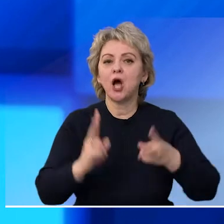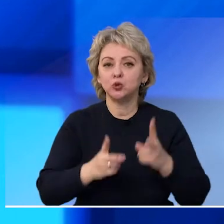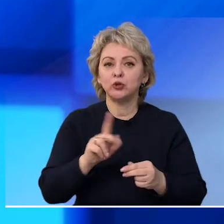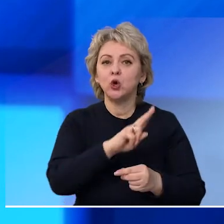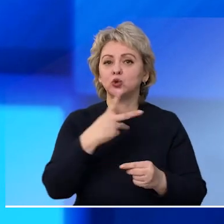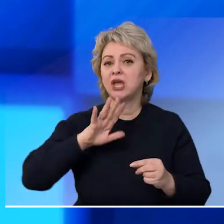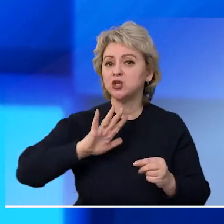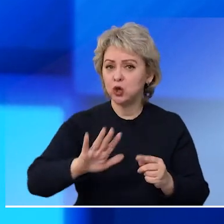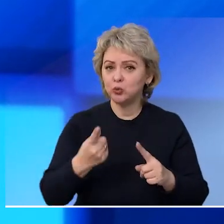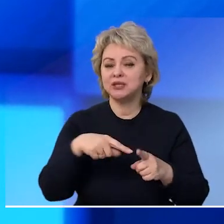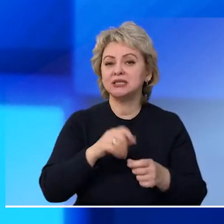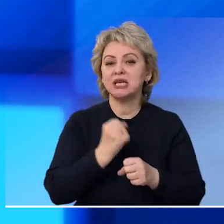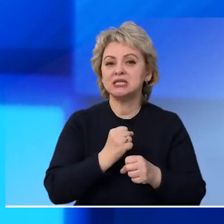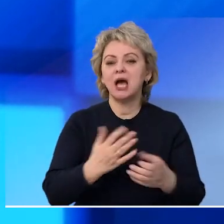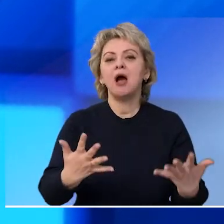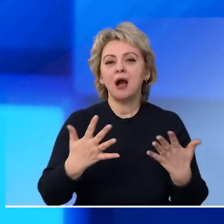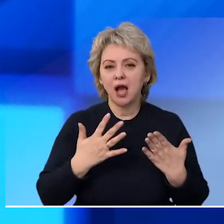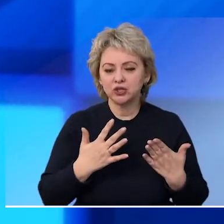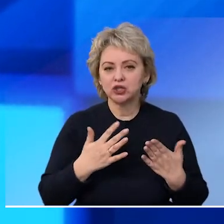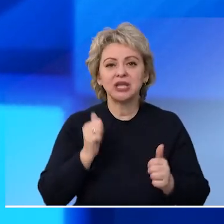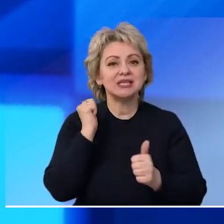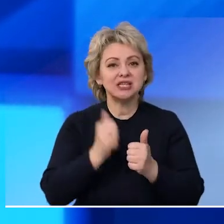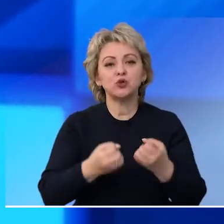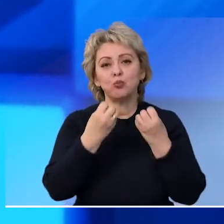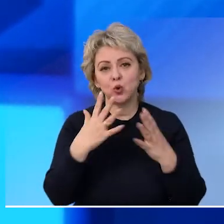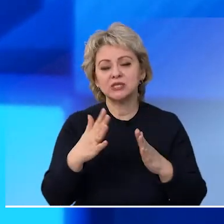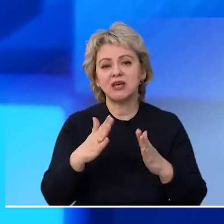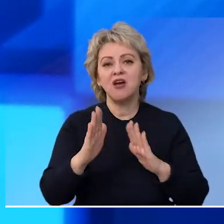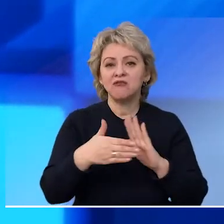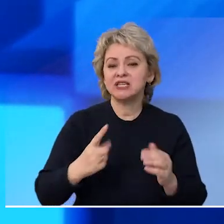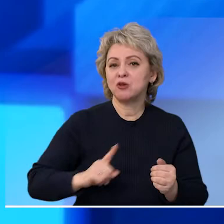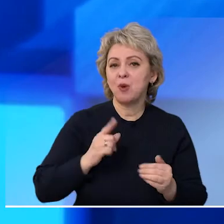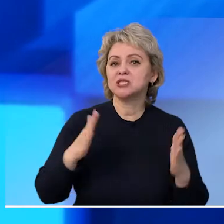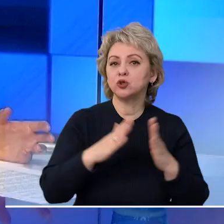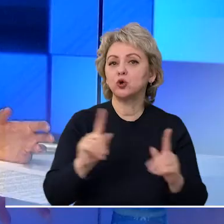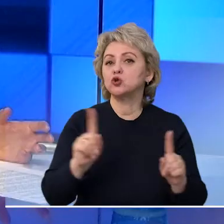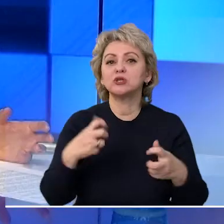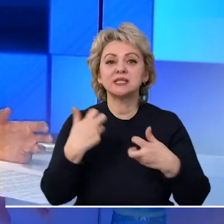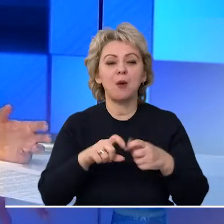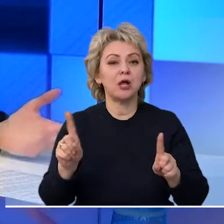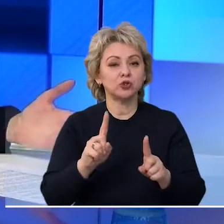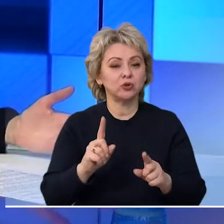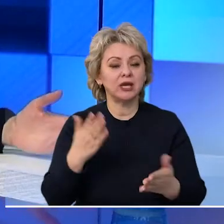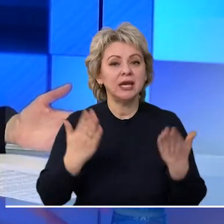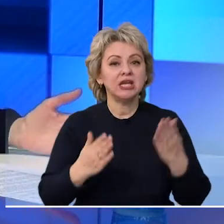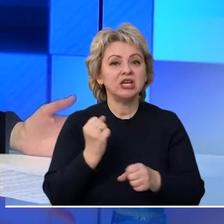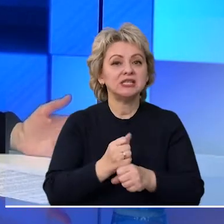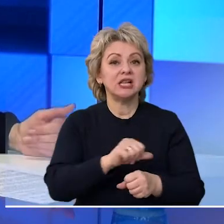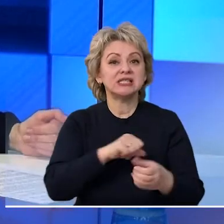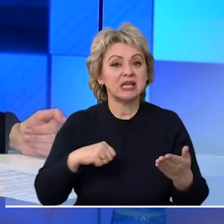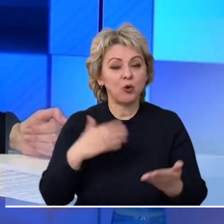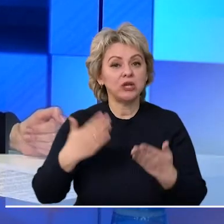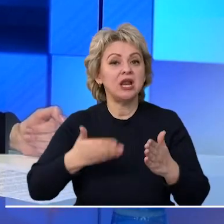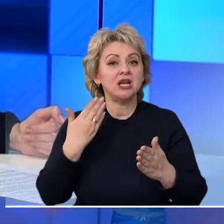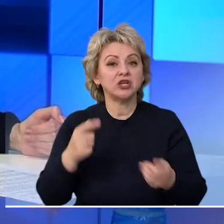дома, кто-то это не любит делать, и, конечно... Или зачастую проще вызвать, например, мастера домой, если что-то вдруг сломалось, да, нежели делать